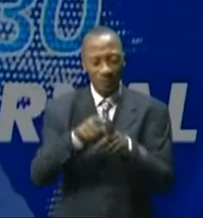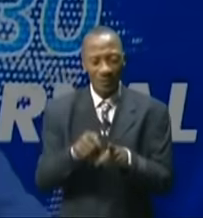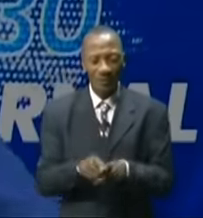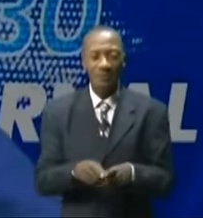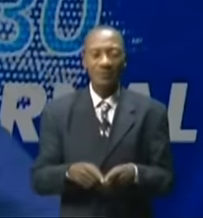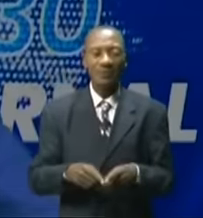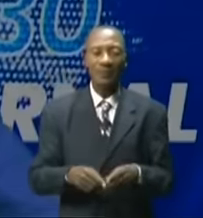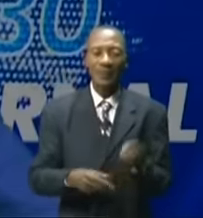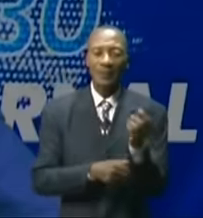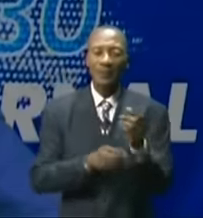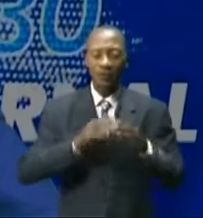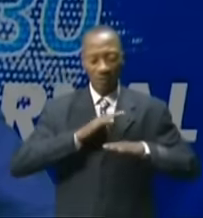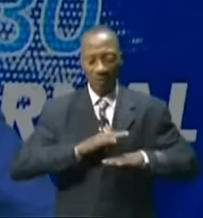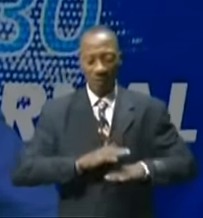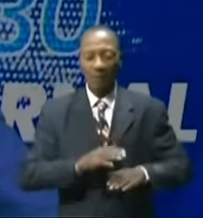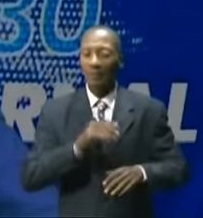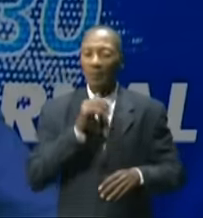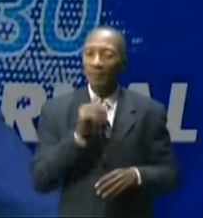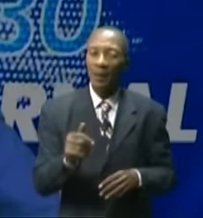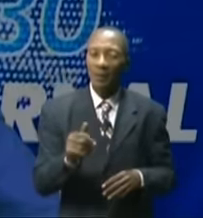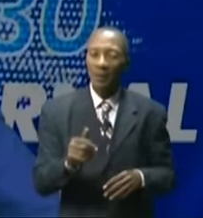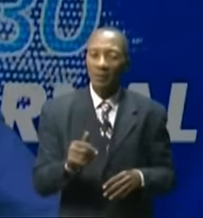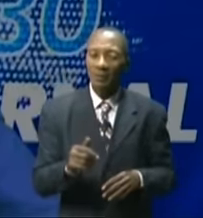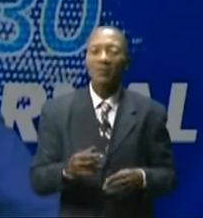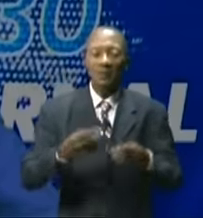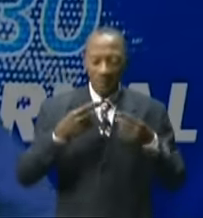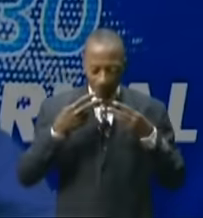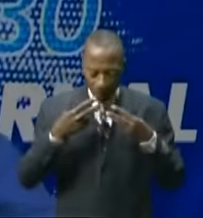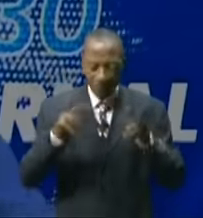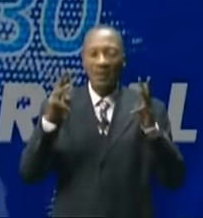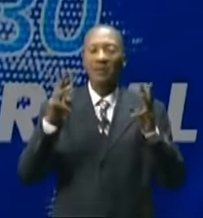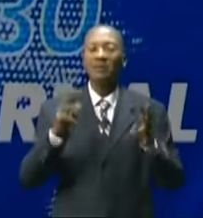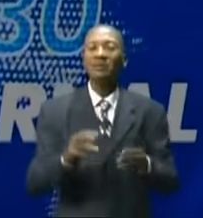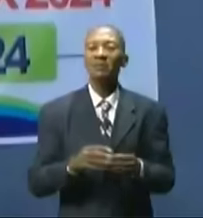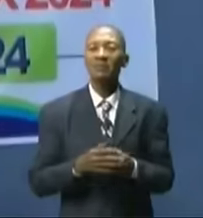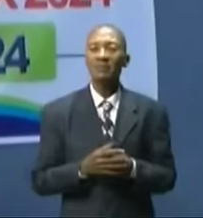de cette structure l'ont fait à travers un message. On l'écoute.